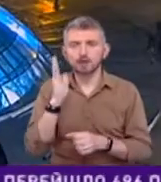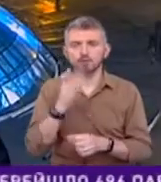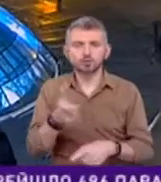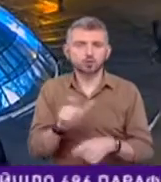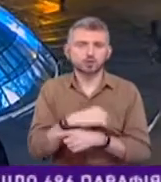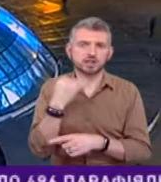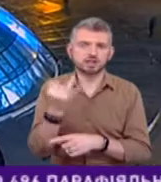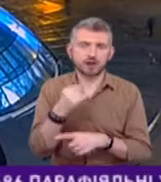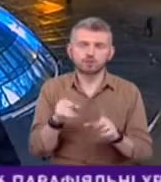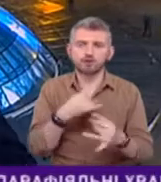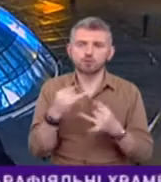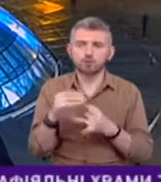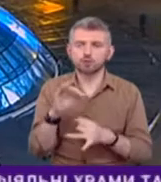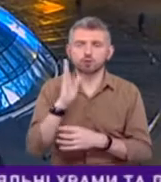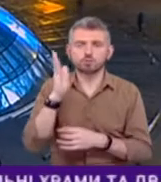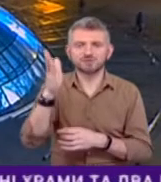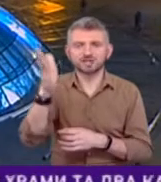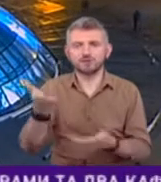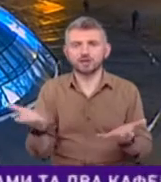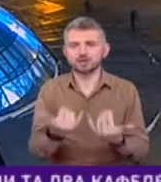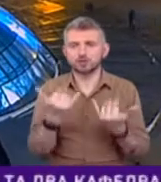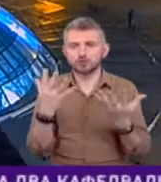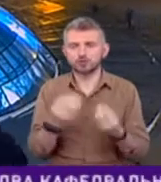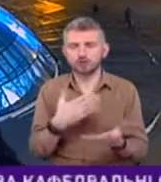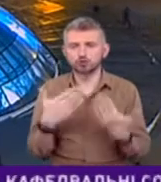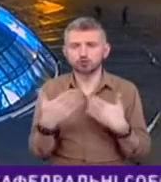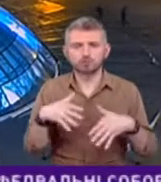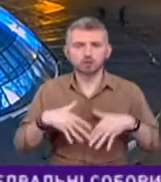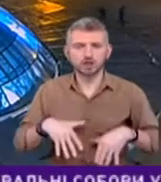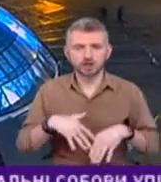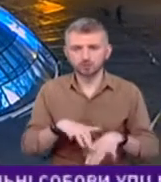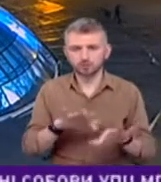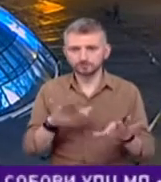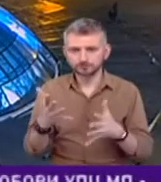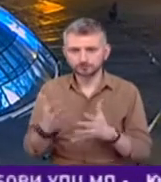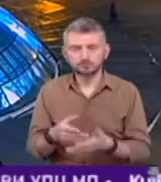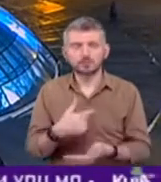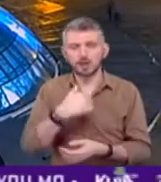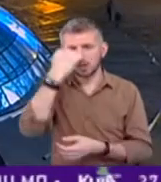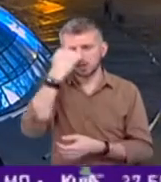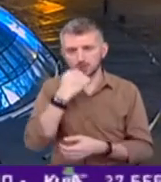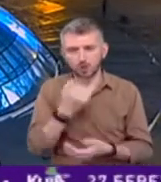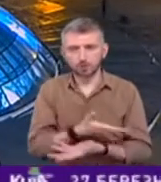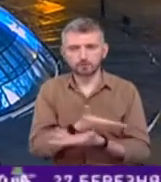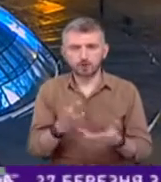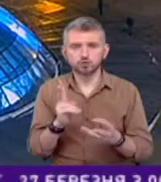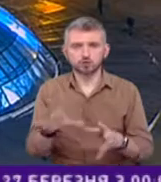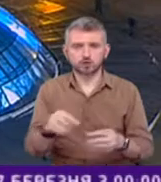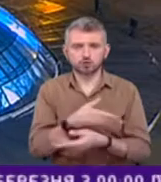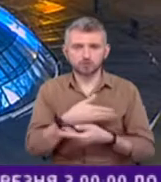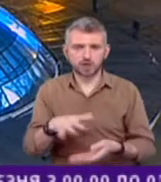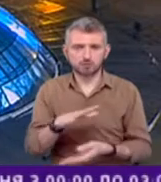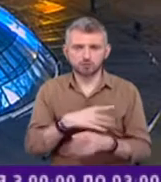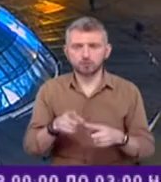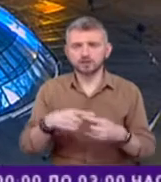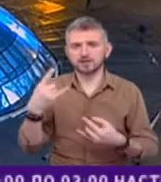дуже цікаво, навіть поговоримо про перспективи, які на сьогоднішній день стосовно Криму вимальовуються. Я дякую кожному з вас, хто провів цей час разом з нами.